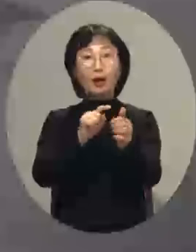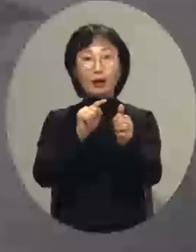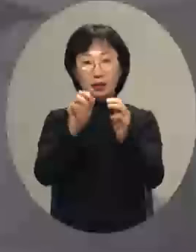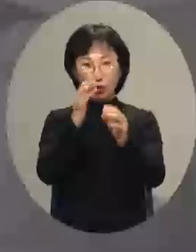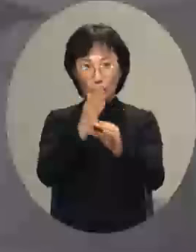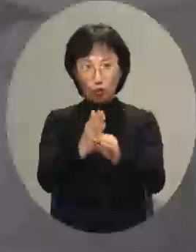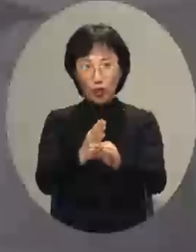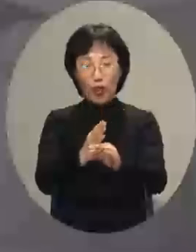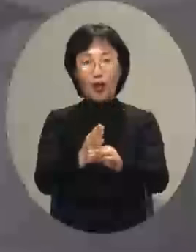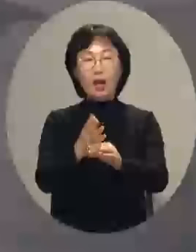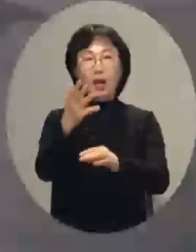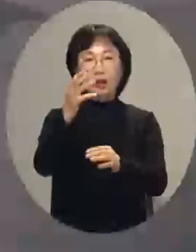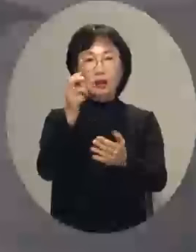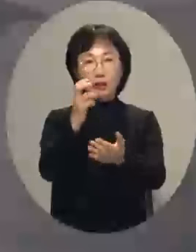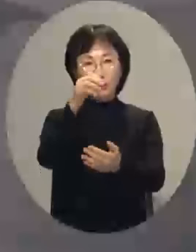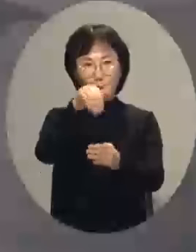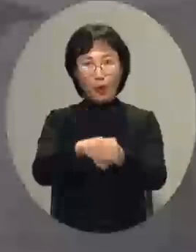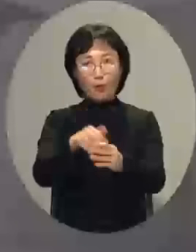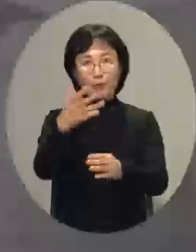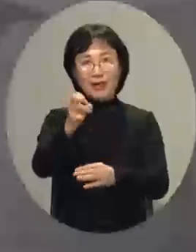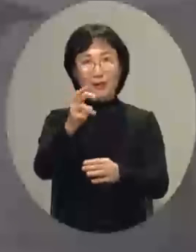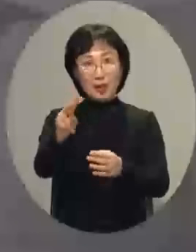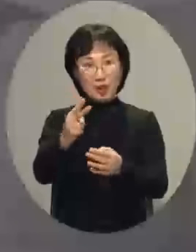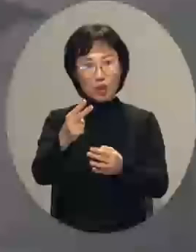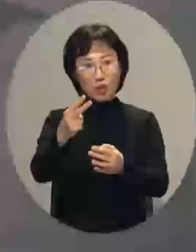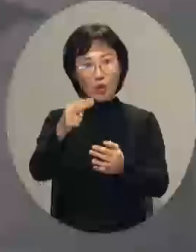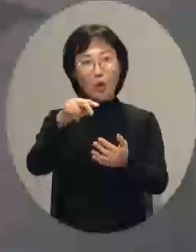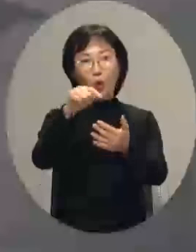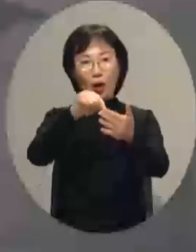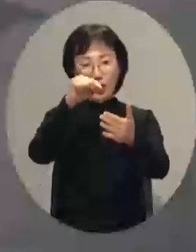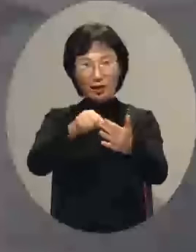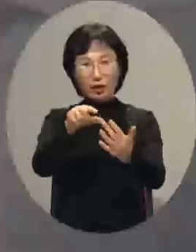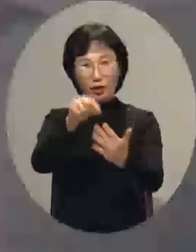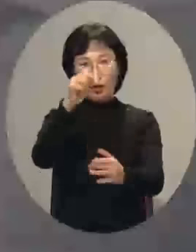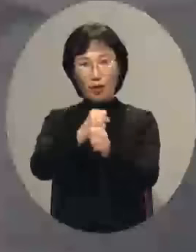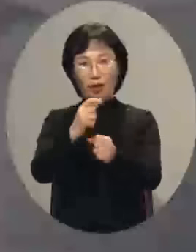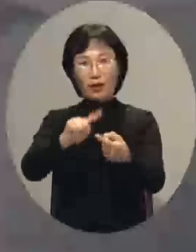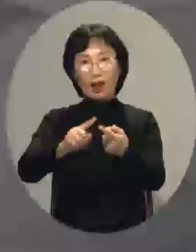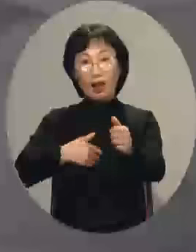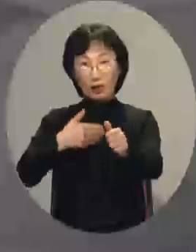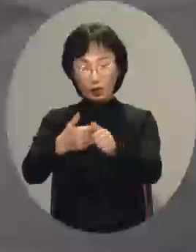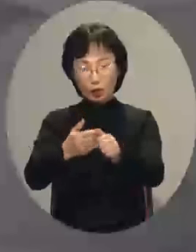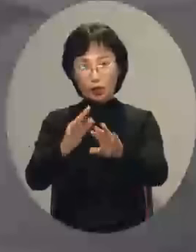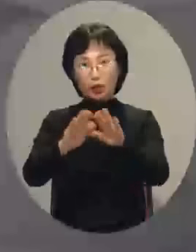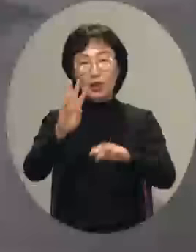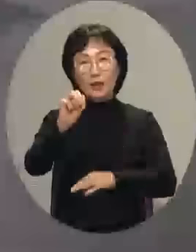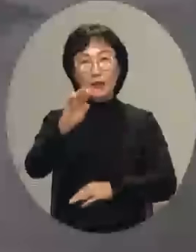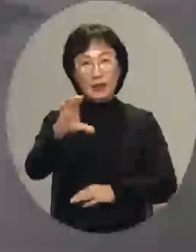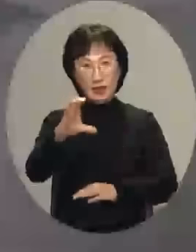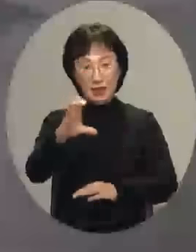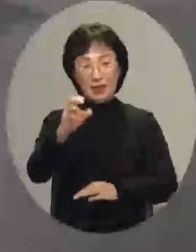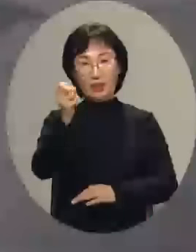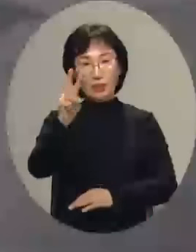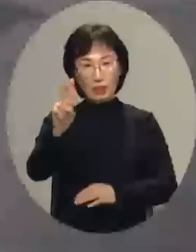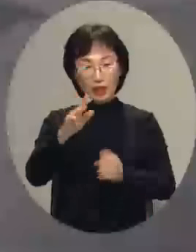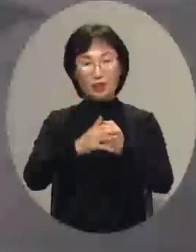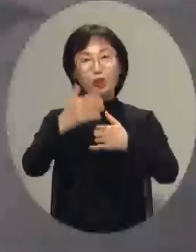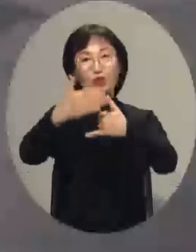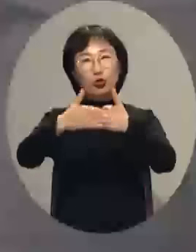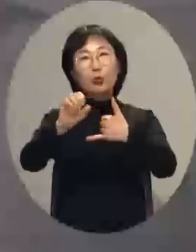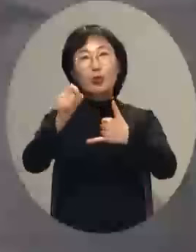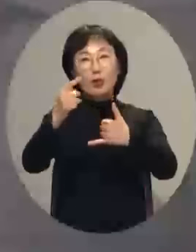공직선거법 82조에 근거해 선정했음을 알려드립니다. 이 토론은 전주 MBC 텔레비전과 유튜브 채널을